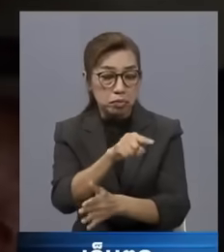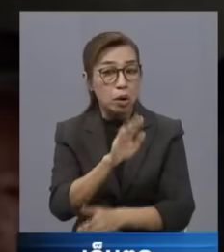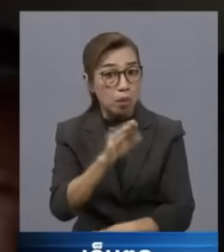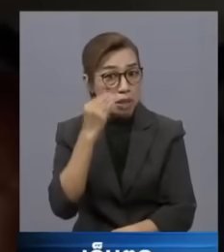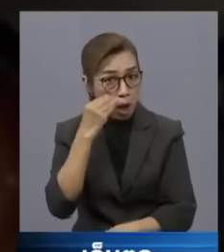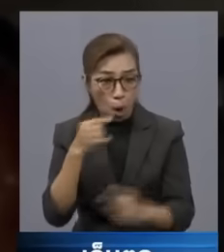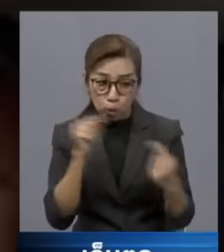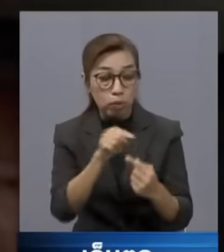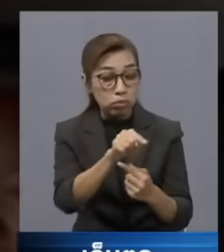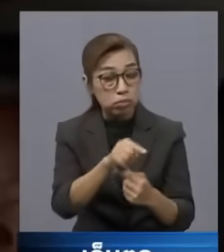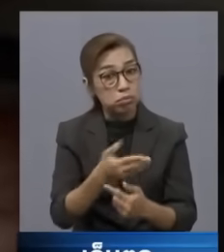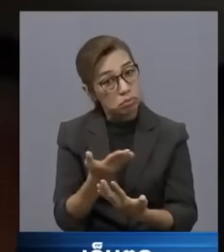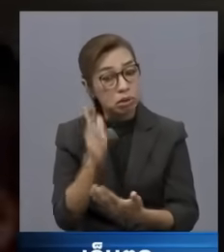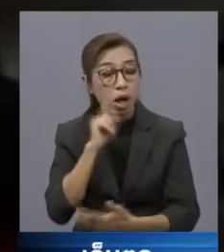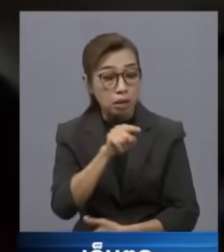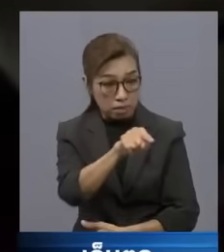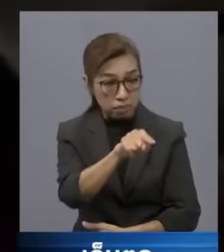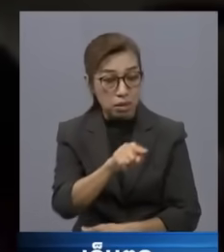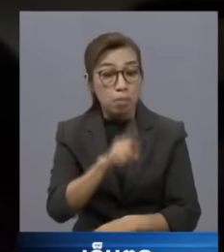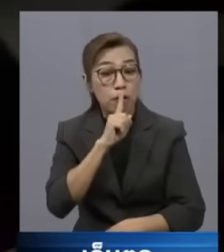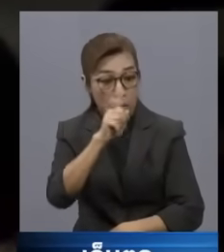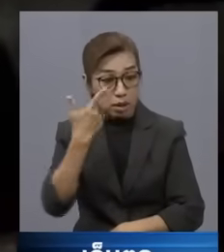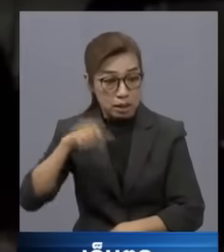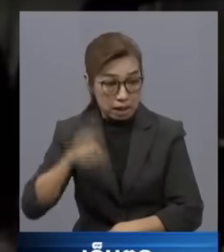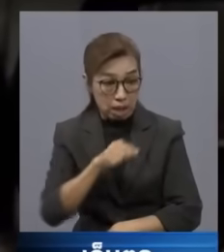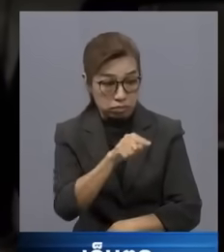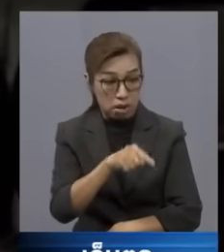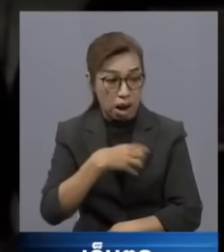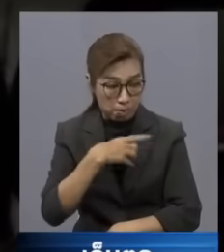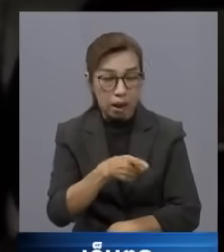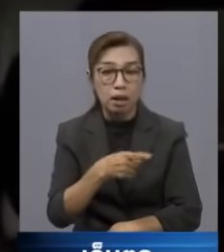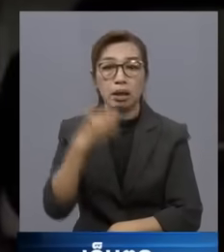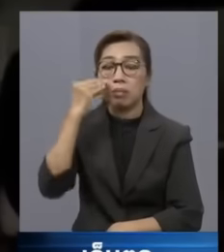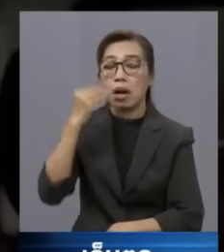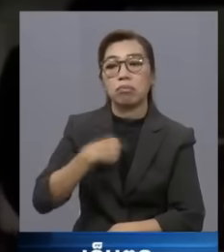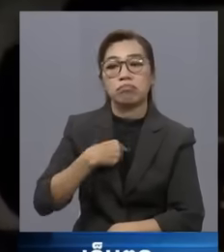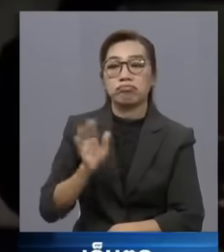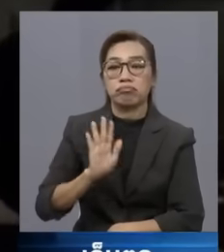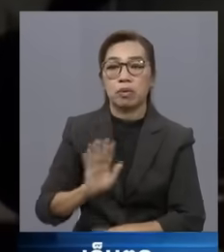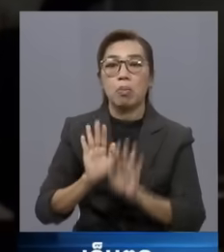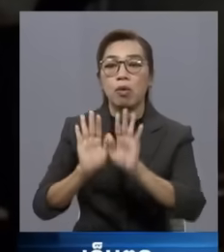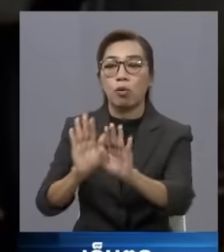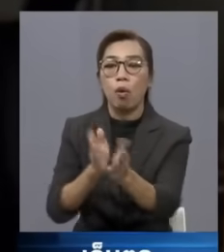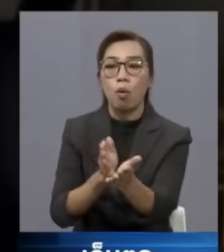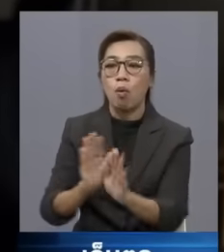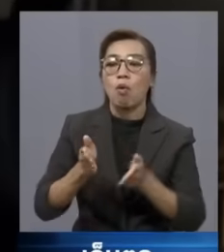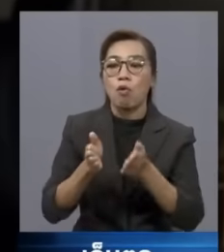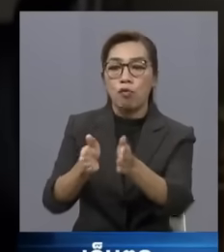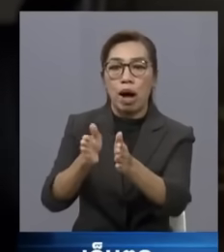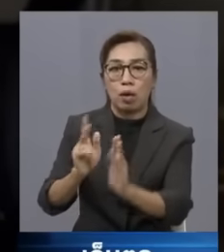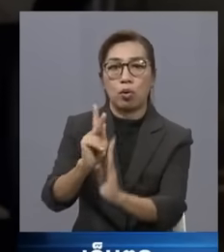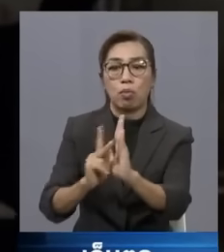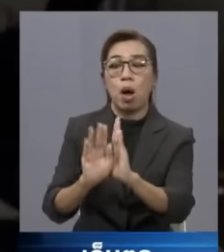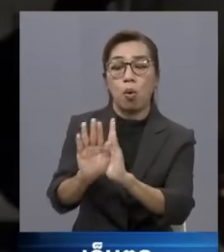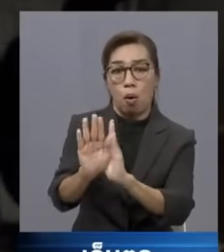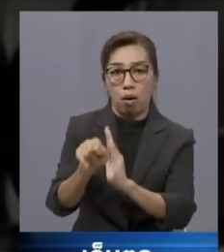จะไปถามว่าเอ๊ะจะยื่นเรื่องเองไหมคุณไม่ถามหรอกว่าไม่ยื่นนะครับเพราะว่ามองว่าเรื่องนี้เป็นเรื่องของฝ่ายนิติบัญญัติแล้วก็ประเด็นอยู่ที่ฝ่าย